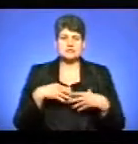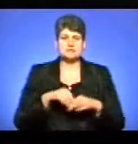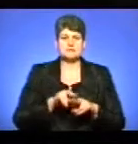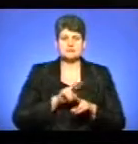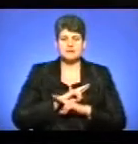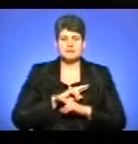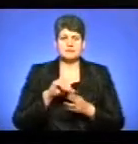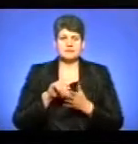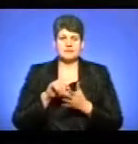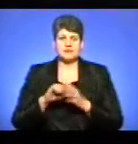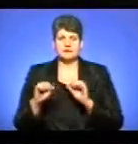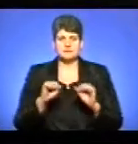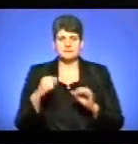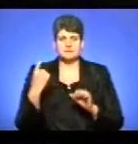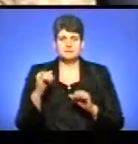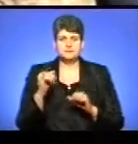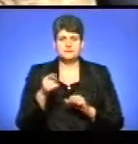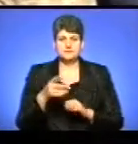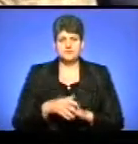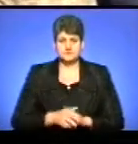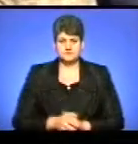влади області та Тернополя.